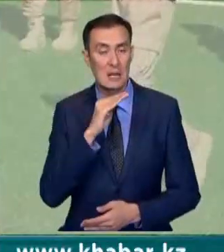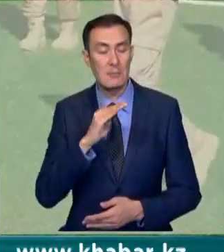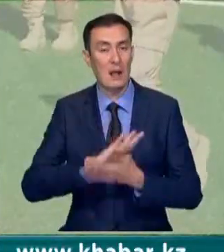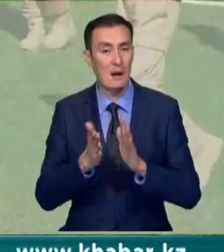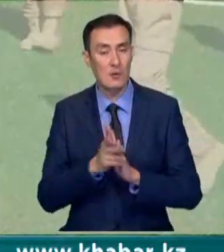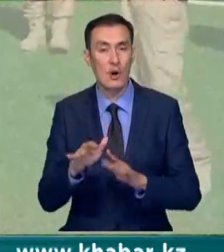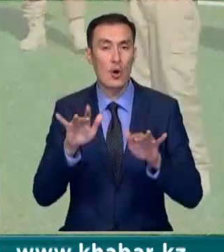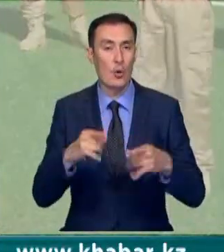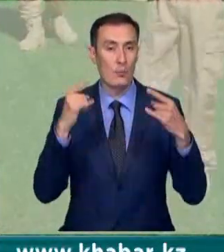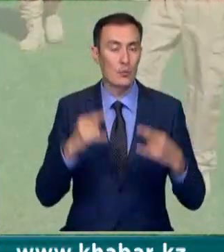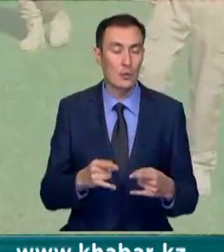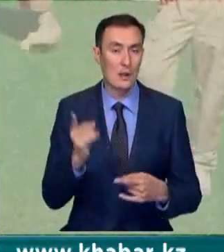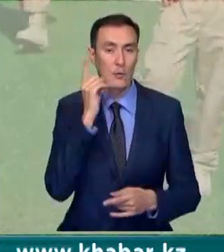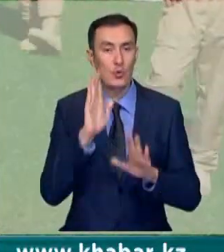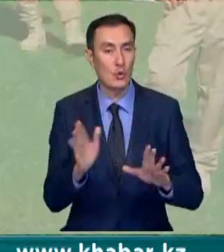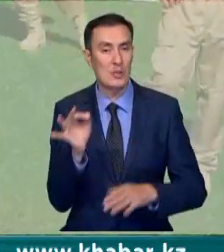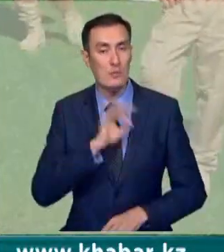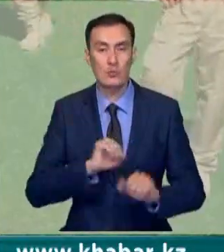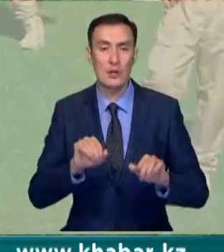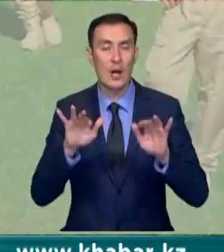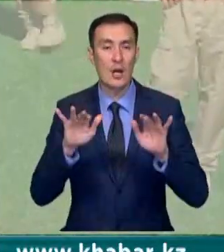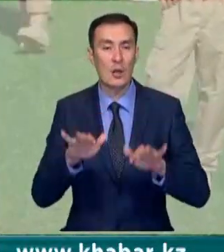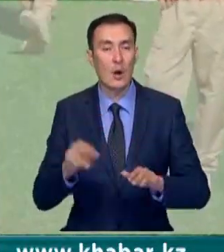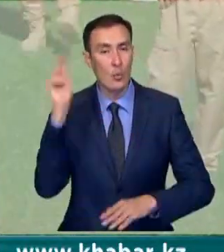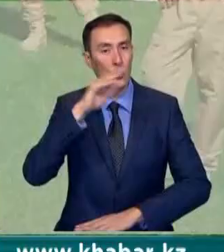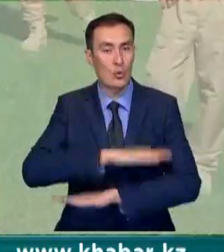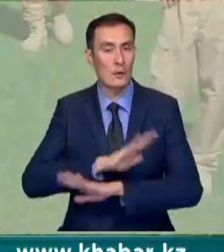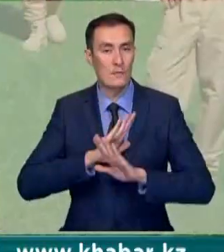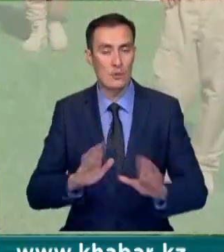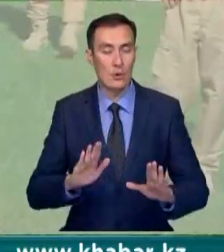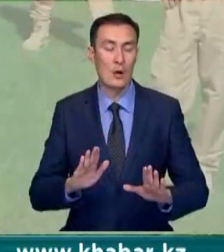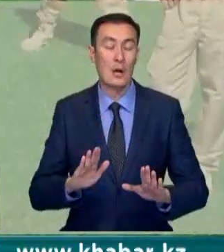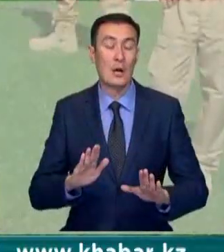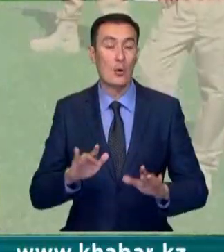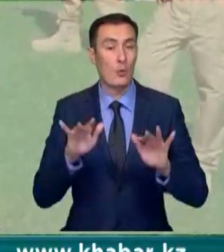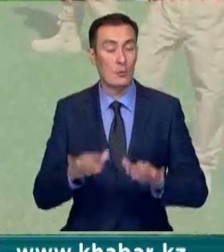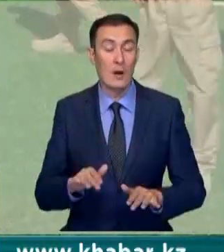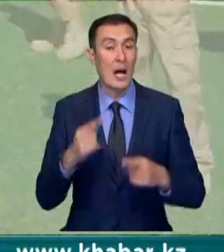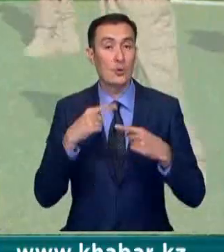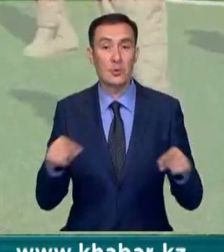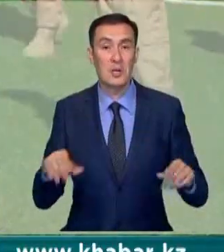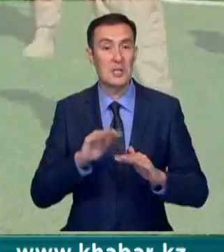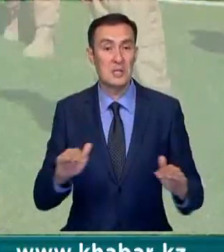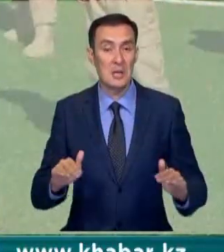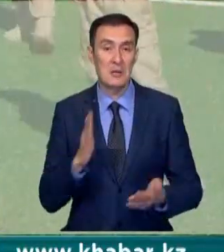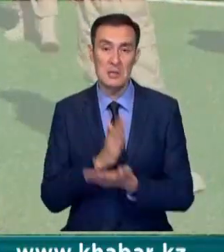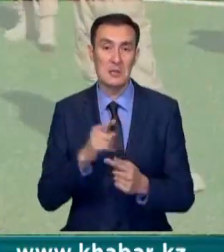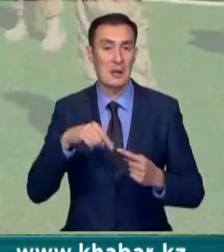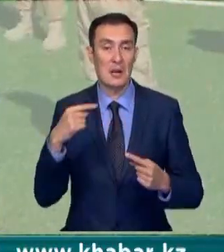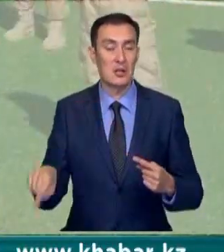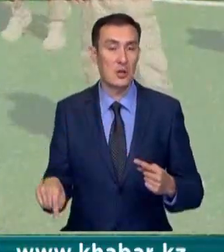телефон, компьютер у них только по урокам. На IT-технологии урок есть, только этих. Они от других детей разницы вот только.